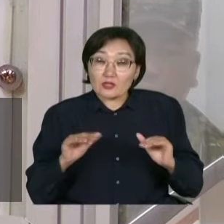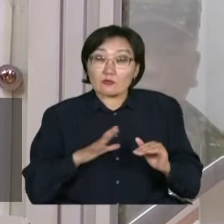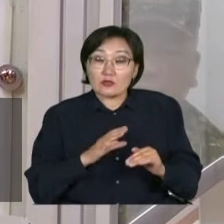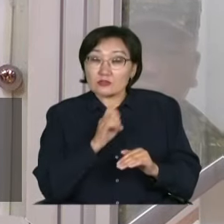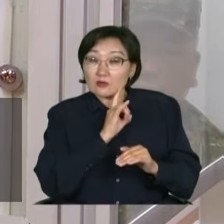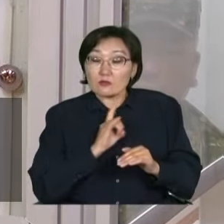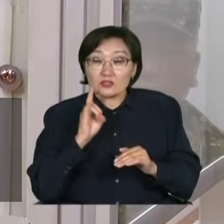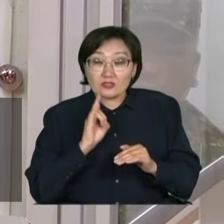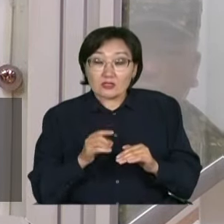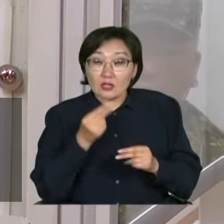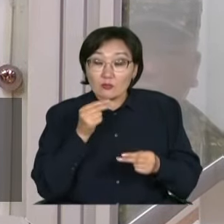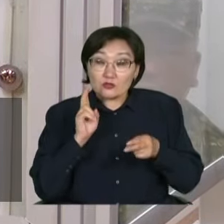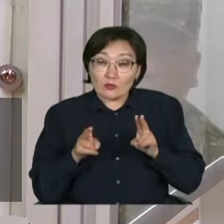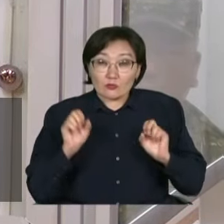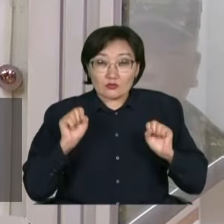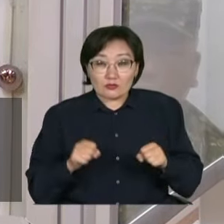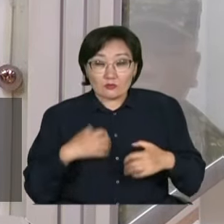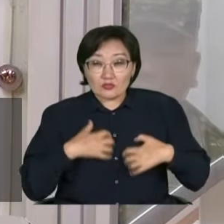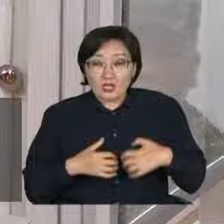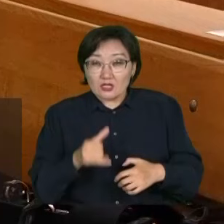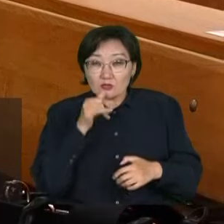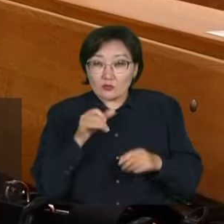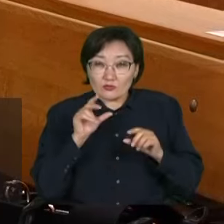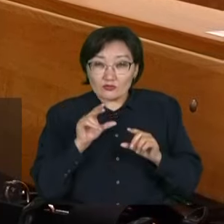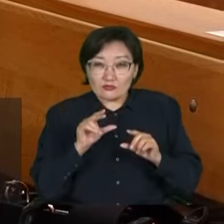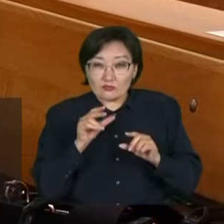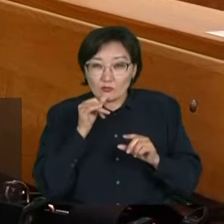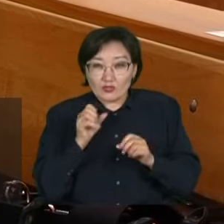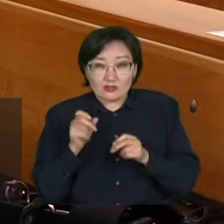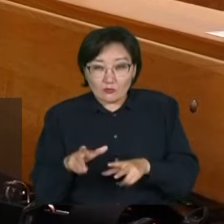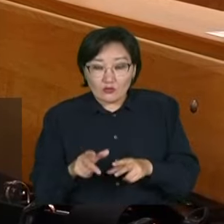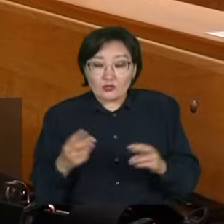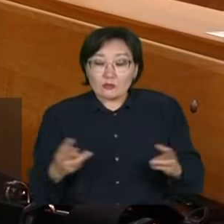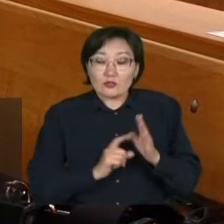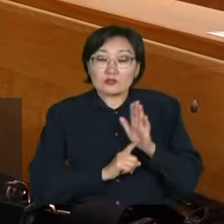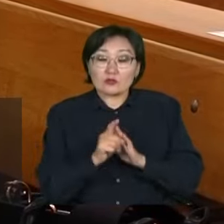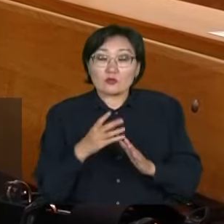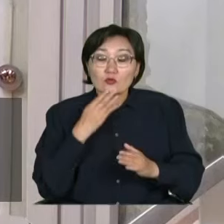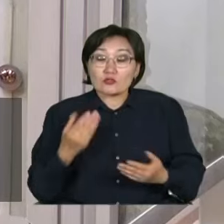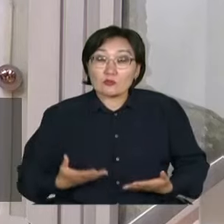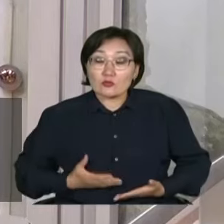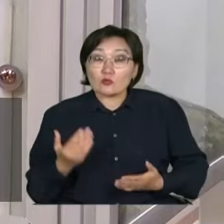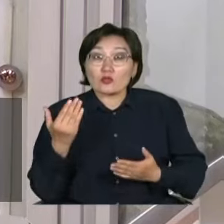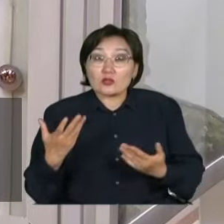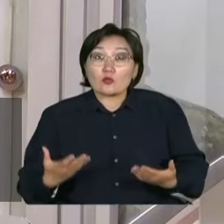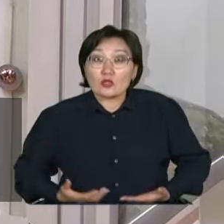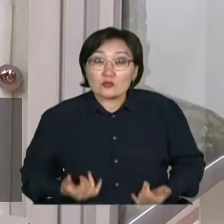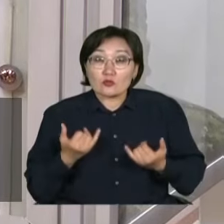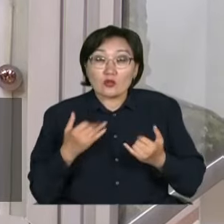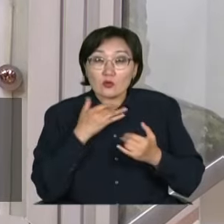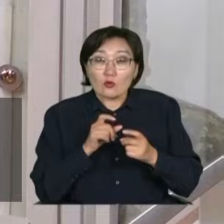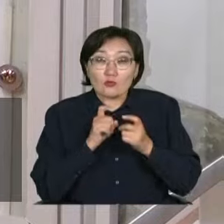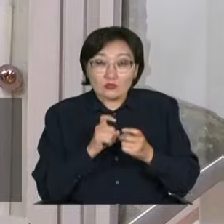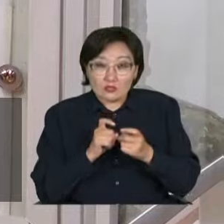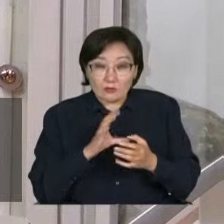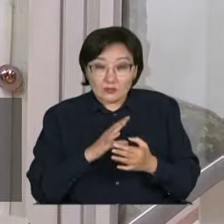әйелім тамақ дайындап жатты. Мүмкін асығып темексін сөндірмеген болар. Өрт тұтанғанда өз өмірім үшін емес, олардың өмірі үшін көбірек